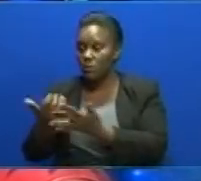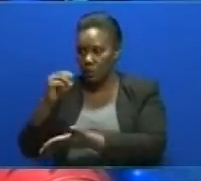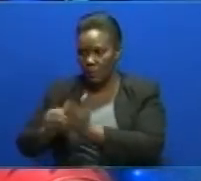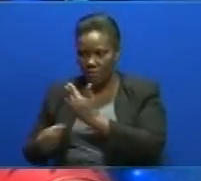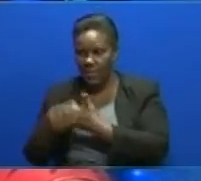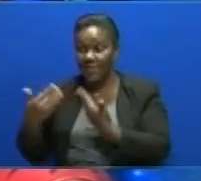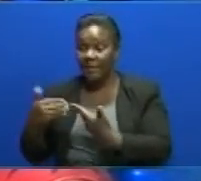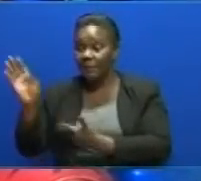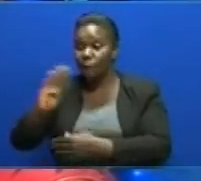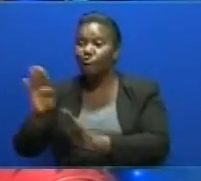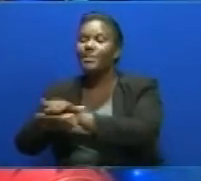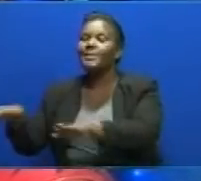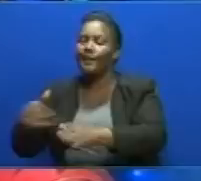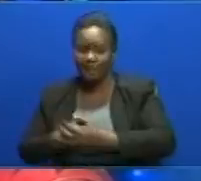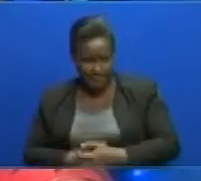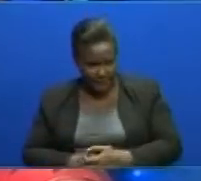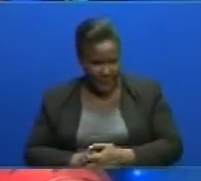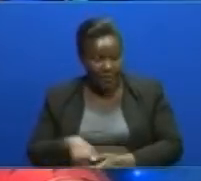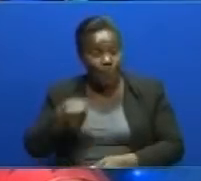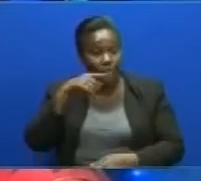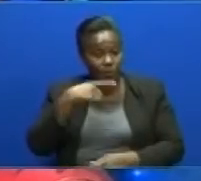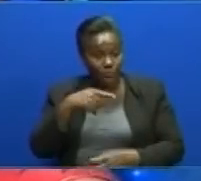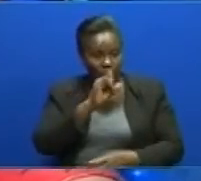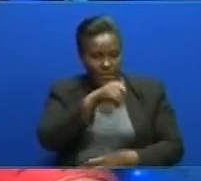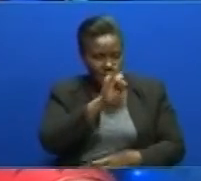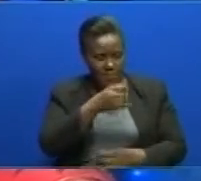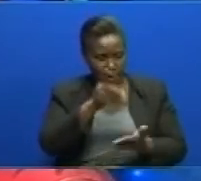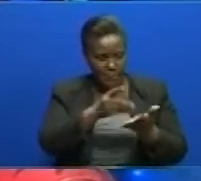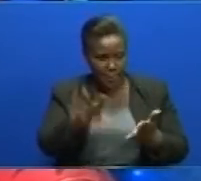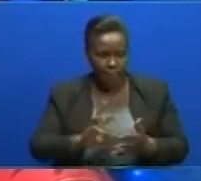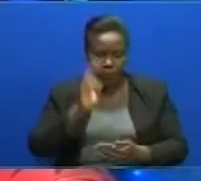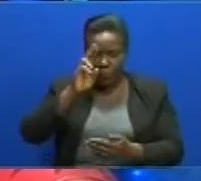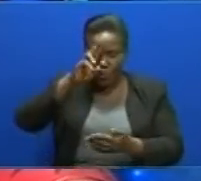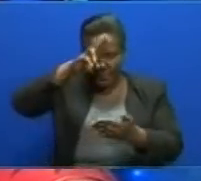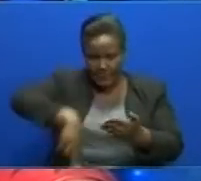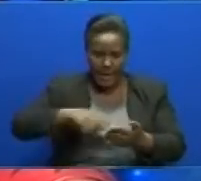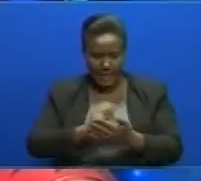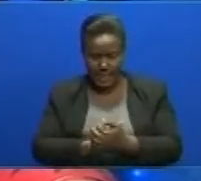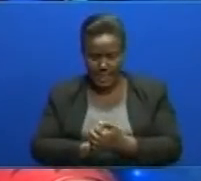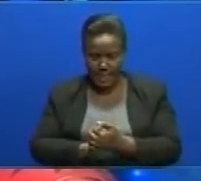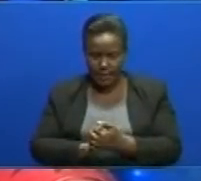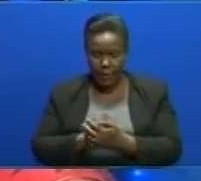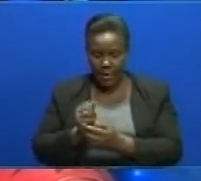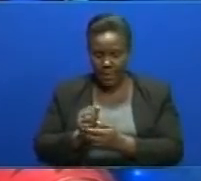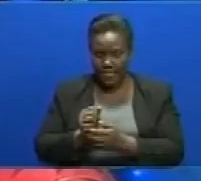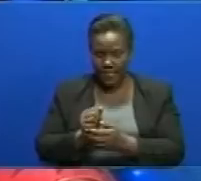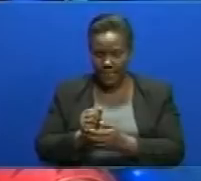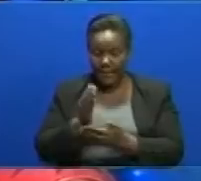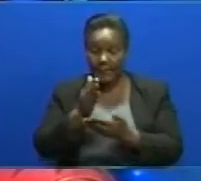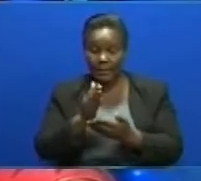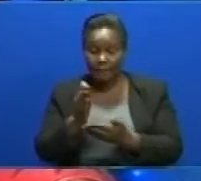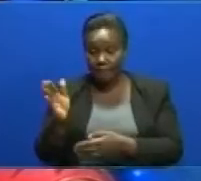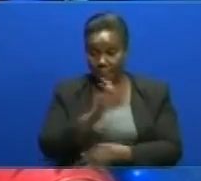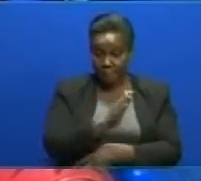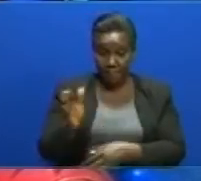Dar es Salaam katika utiaji saini wa makubaliano ya pande tatu kuhusu masuala ya kuhudumia wakimbizi baina ya